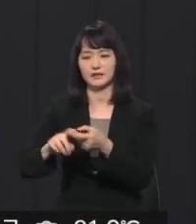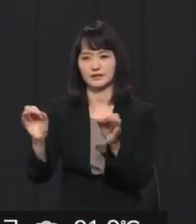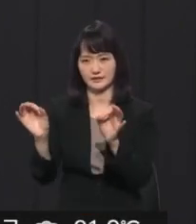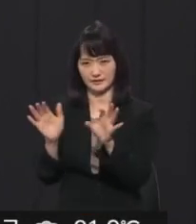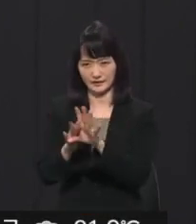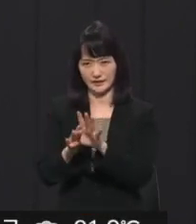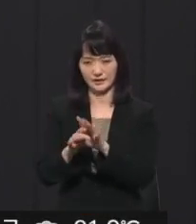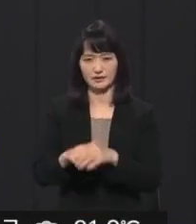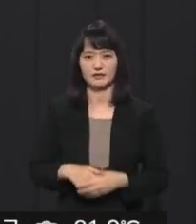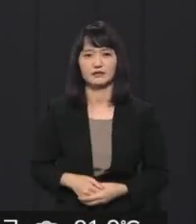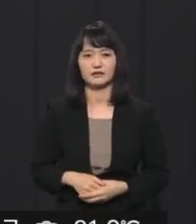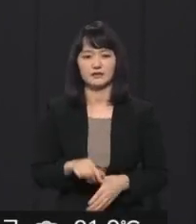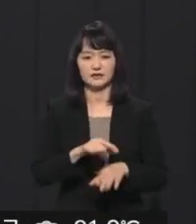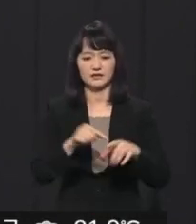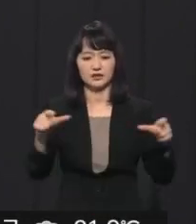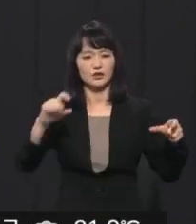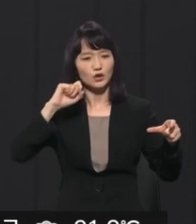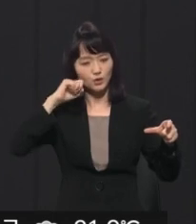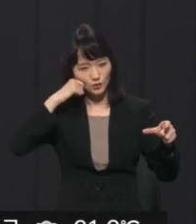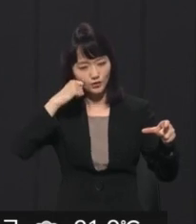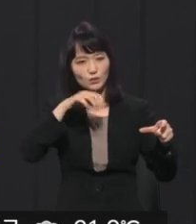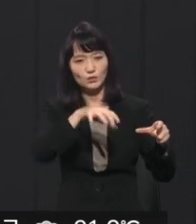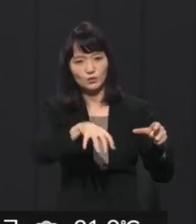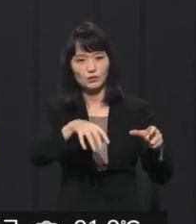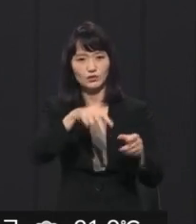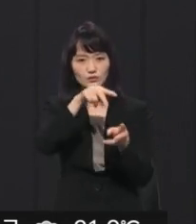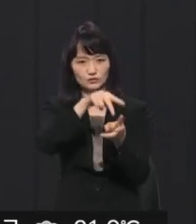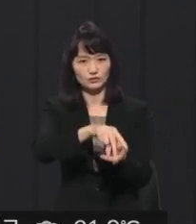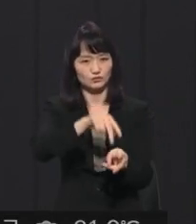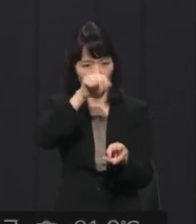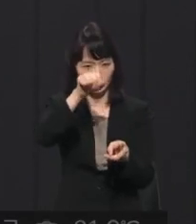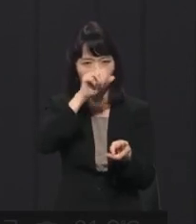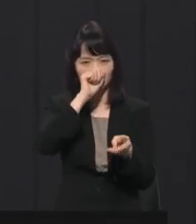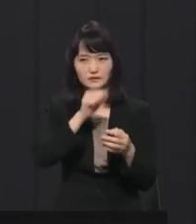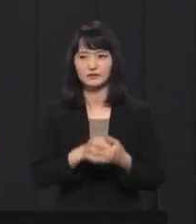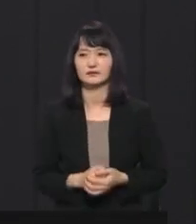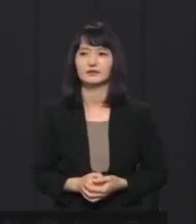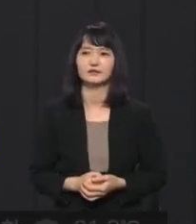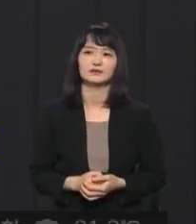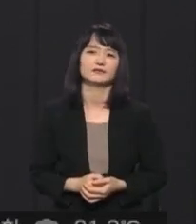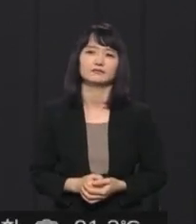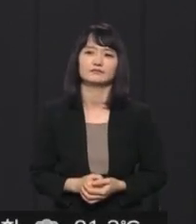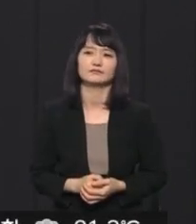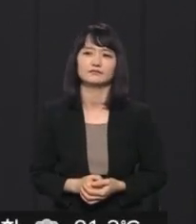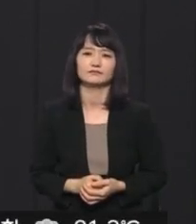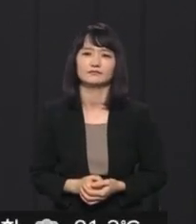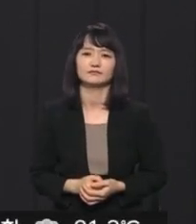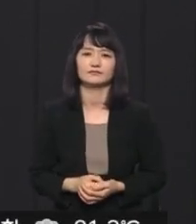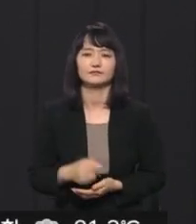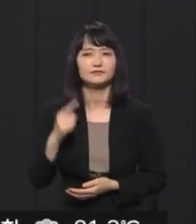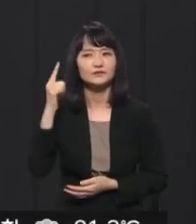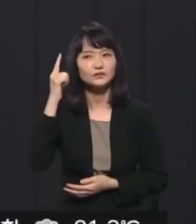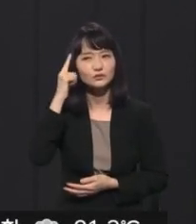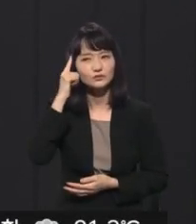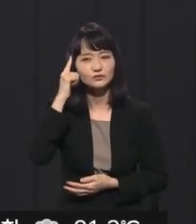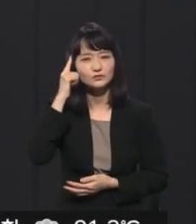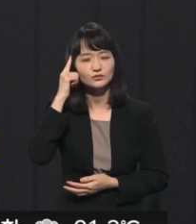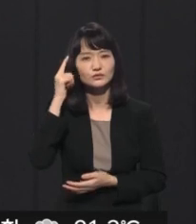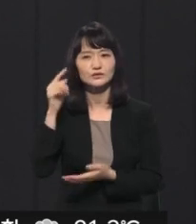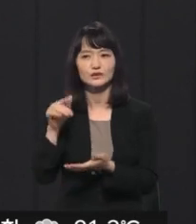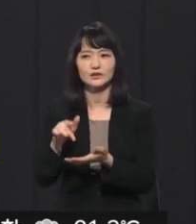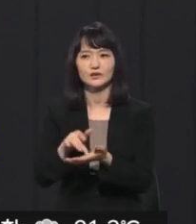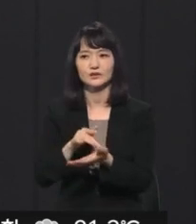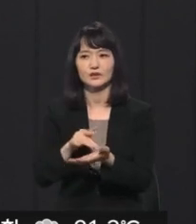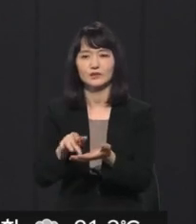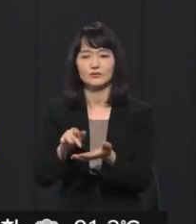좋고요 그게 어렵다면 제 생각에는 뭐 휴대폰을 좀 두수는 포 센 토머스 같은걸 한번 하시면 괜찮은 잘 나지 않겠다 예 내가